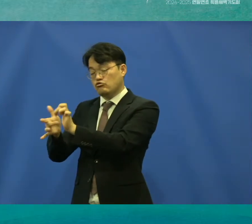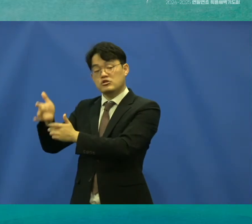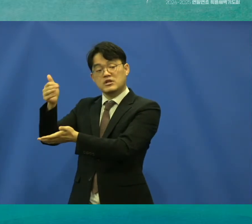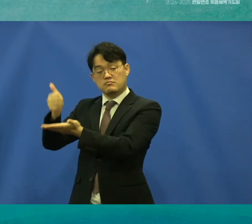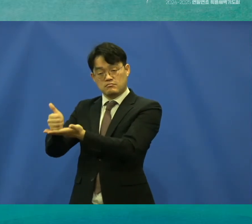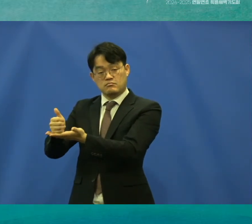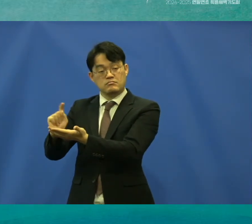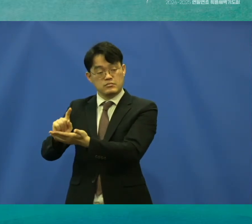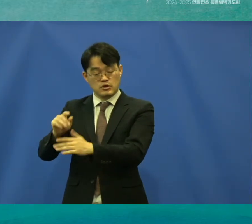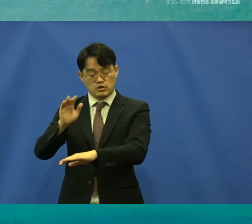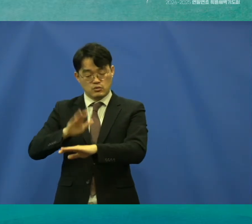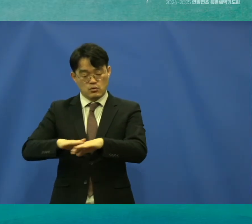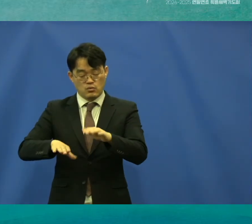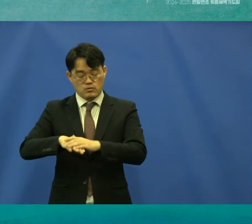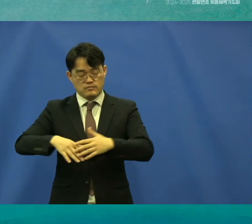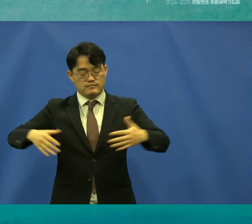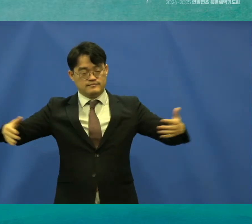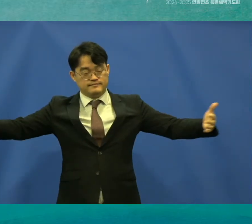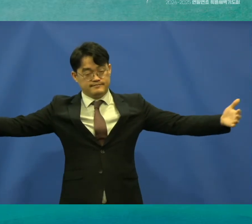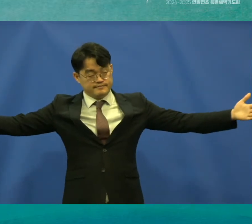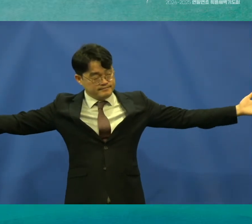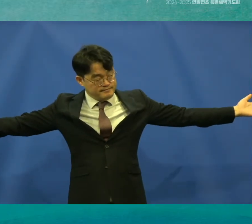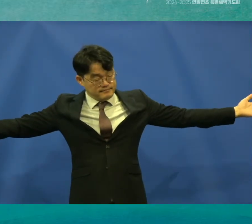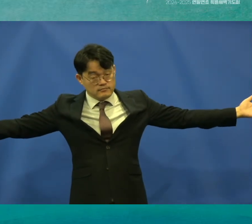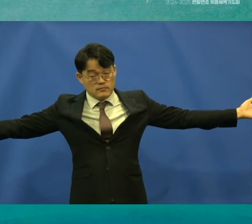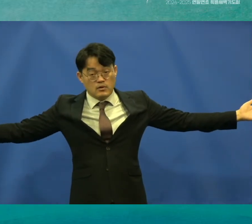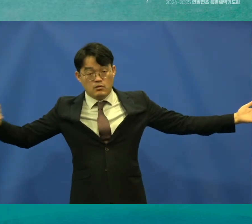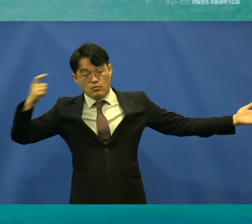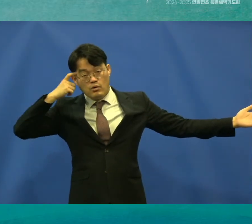모습은 온 인류,